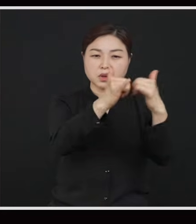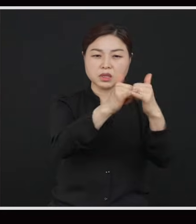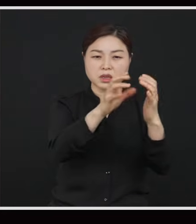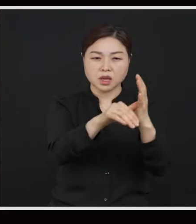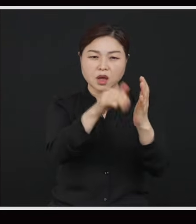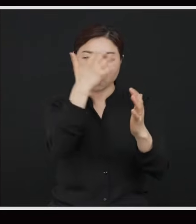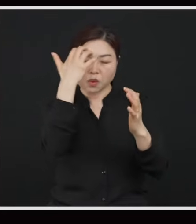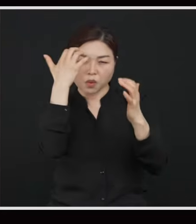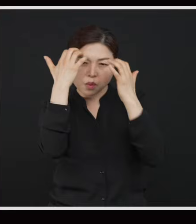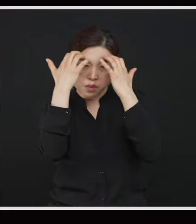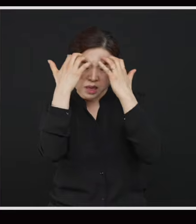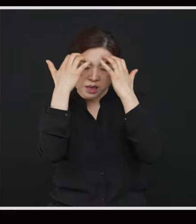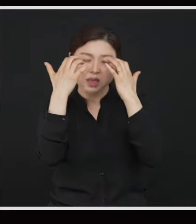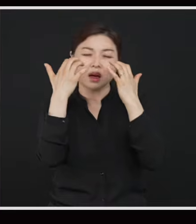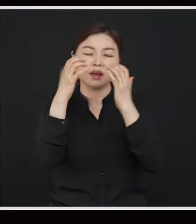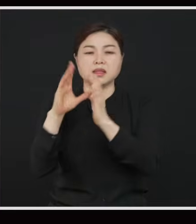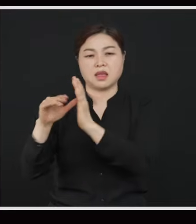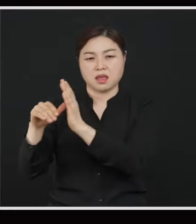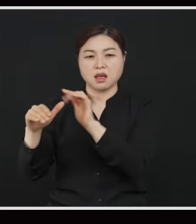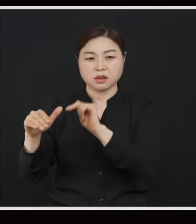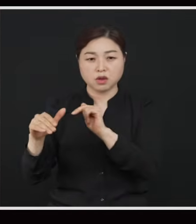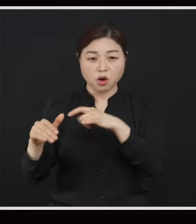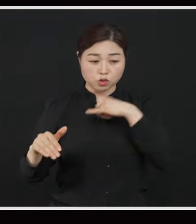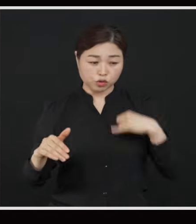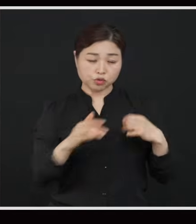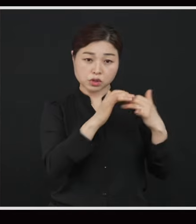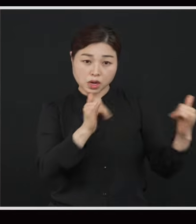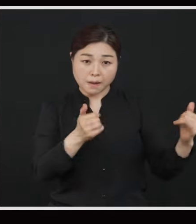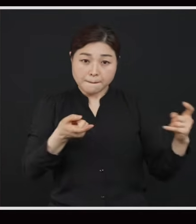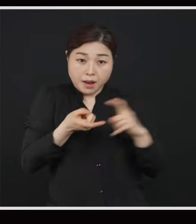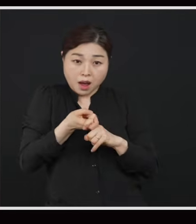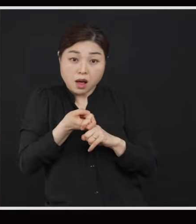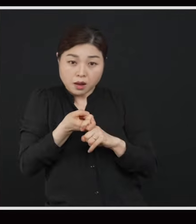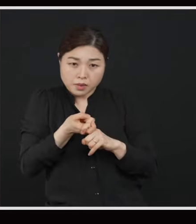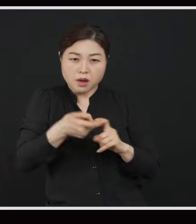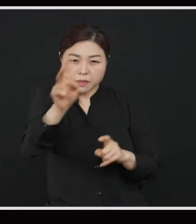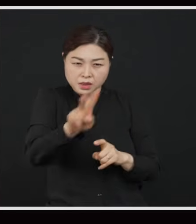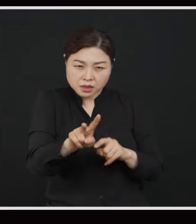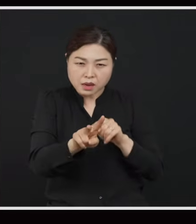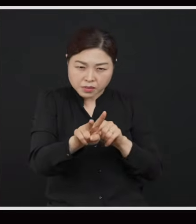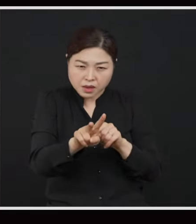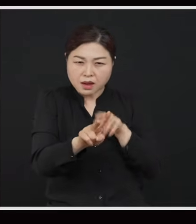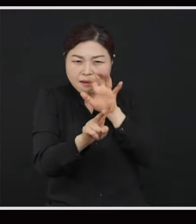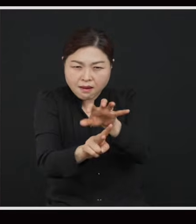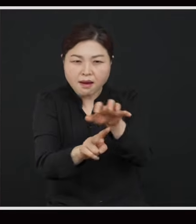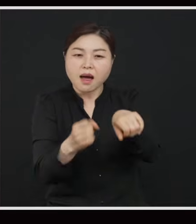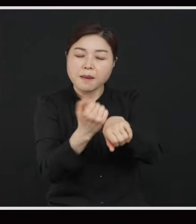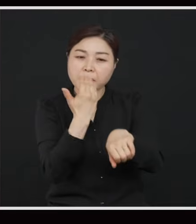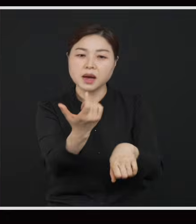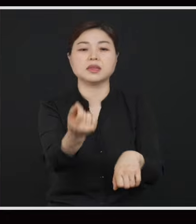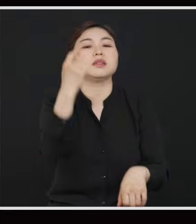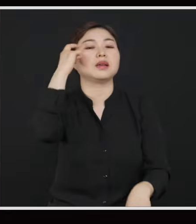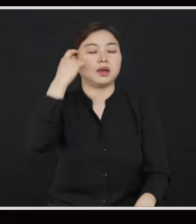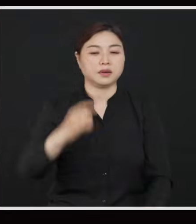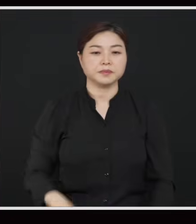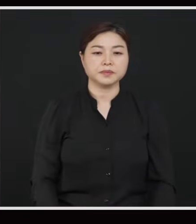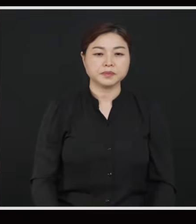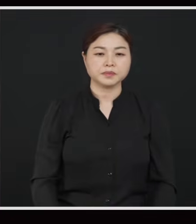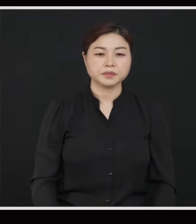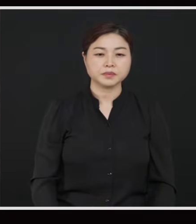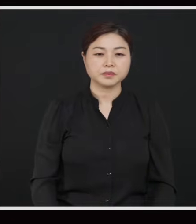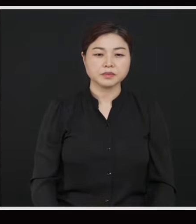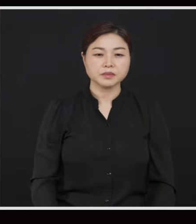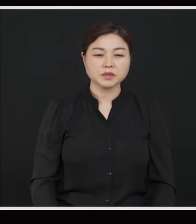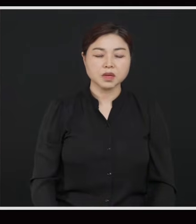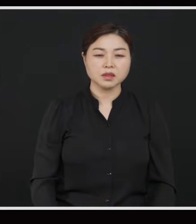하던 시절이니까 중국을 우리 편으로 만들면 베트남에 압력을 행사를 할 수 있지 않을까 그런 계산을 했을 거예요.